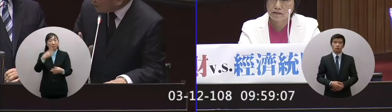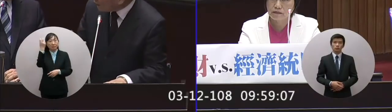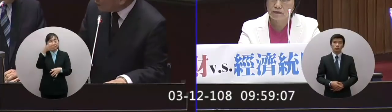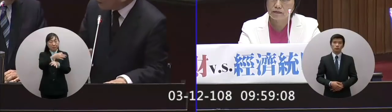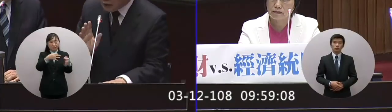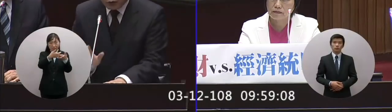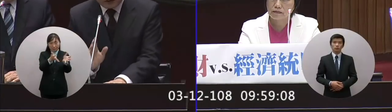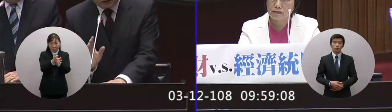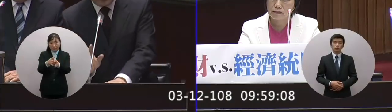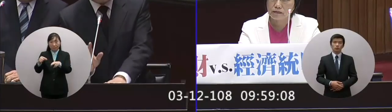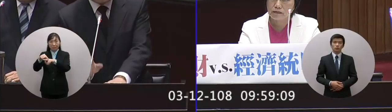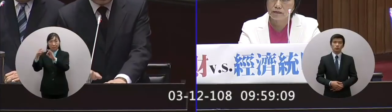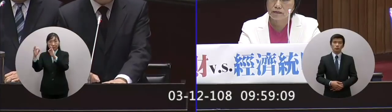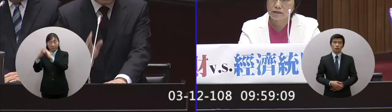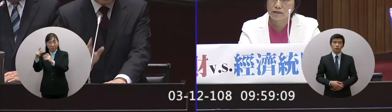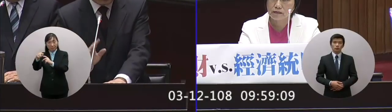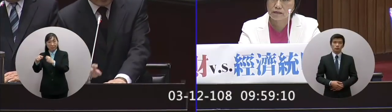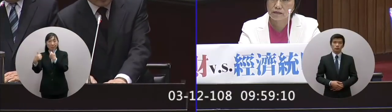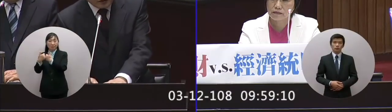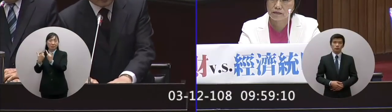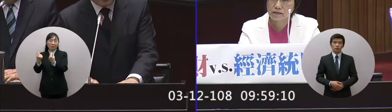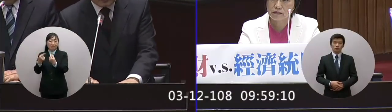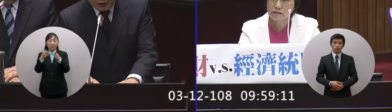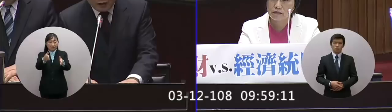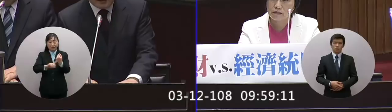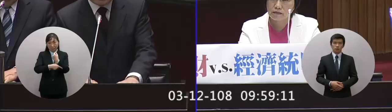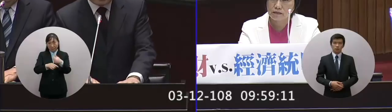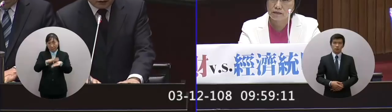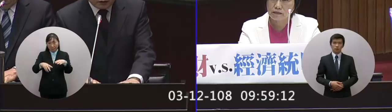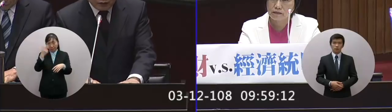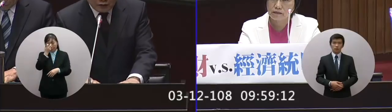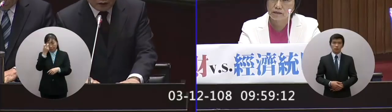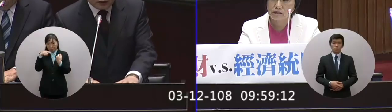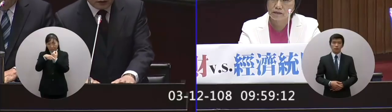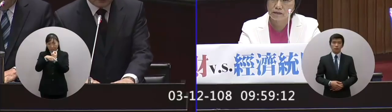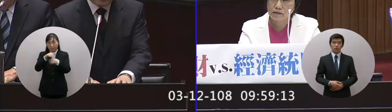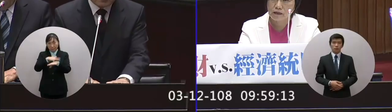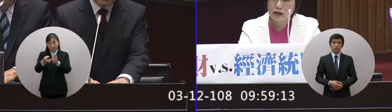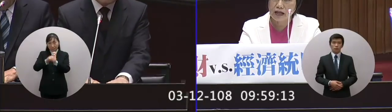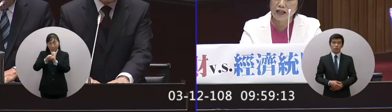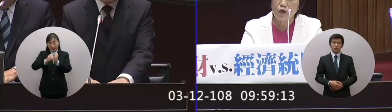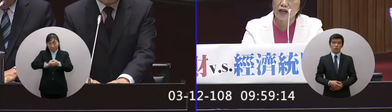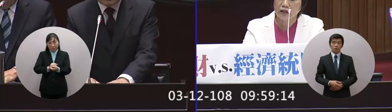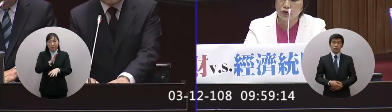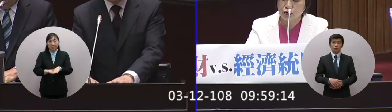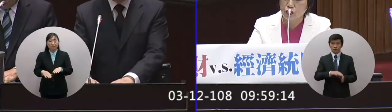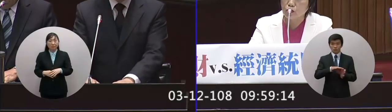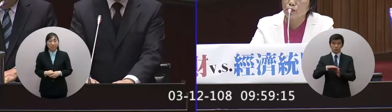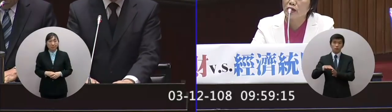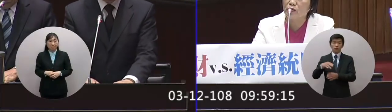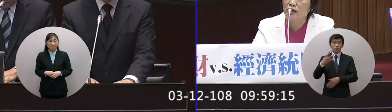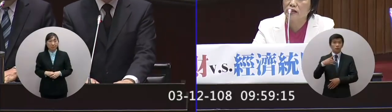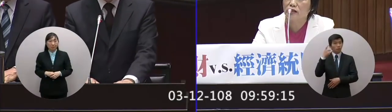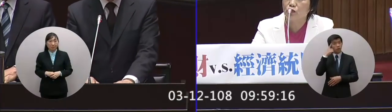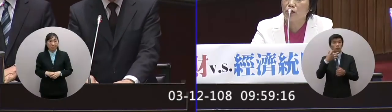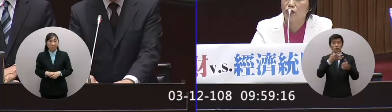边也同时在研议相关的法规，好，这个执法规里面会比较明细的去定定。 那另外一个就是说，